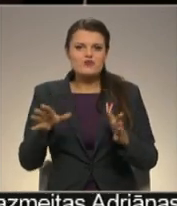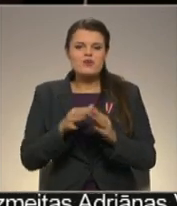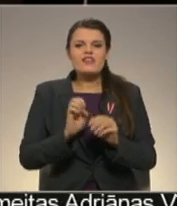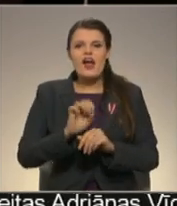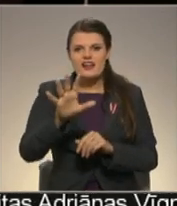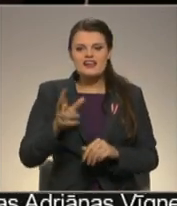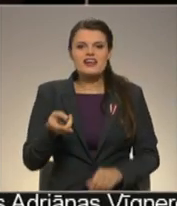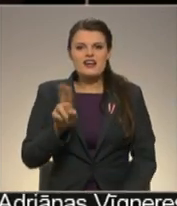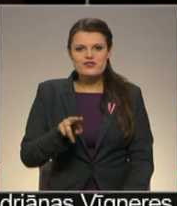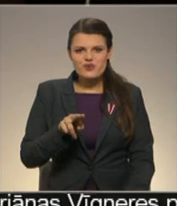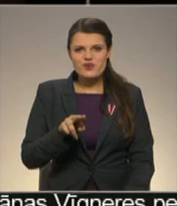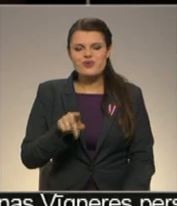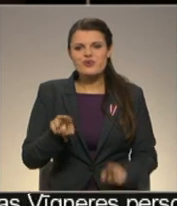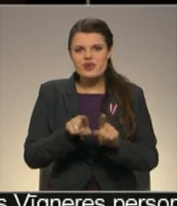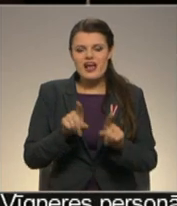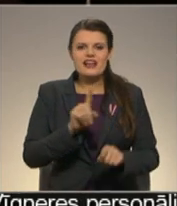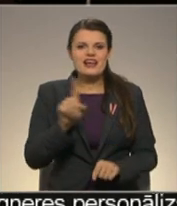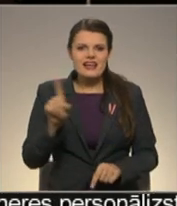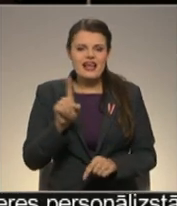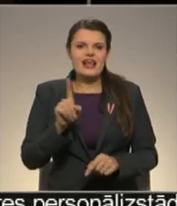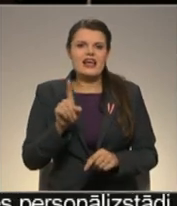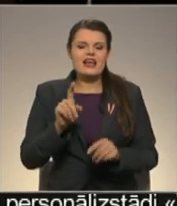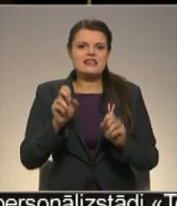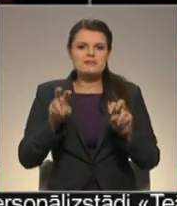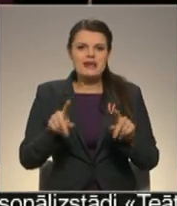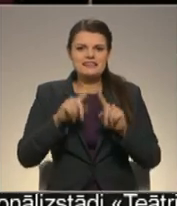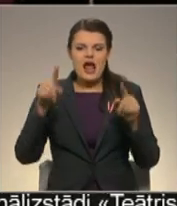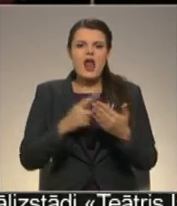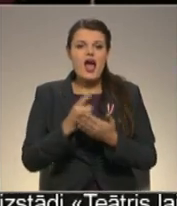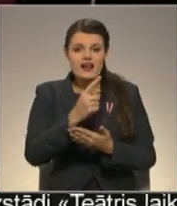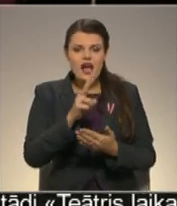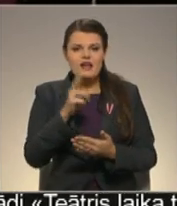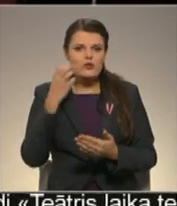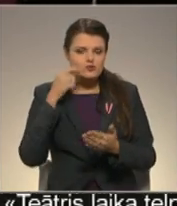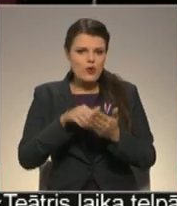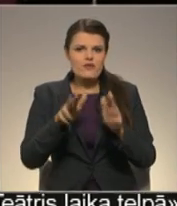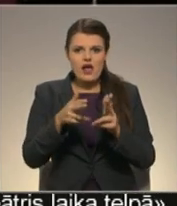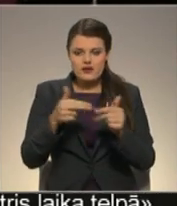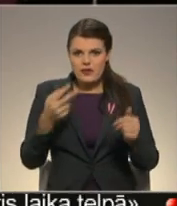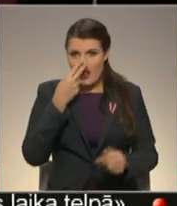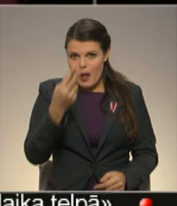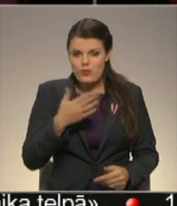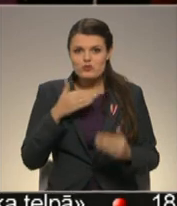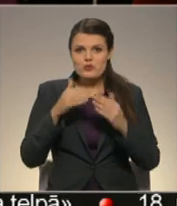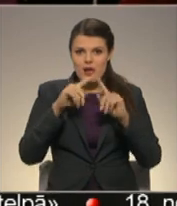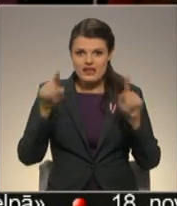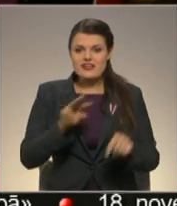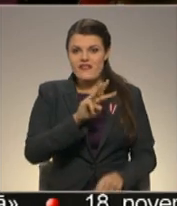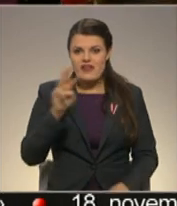gaismu. Ir arī interaktīvā karte, kas ir viedtālruņos viegli atrodama mūsu